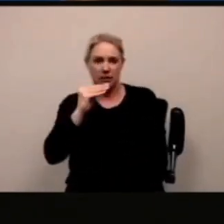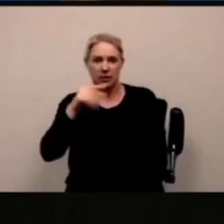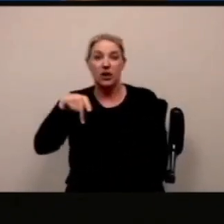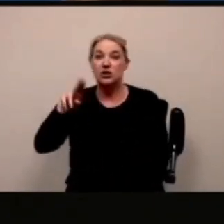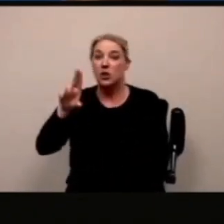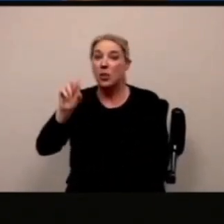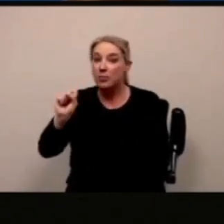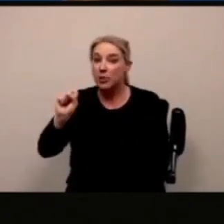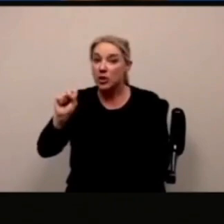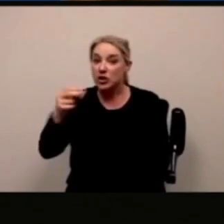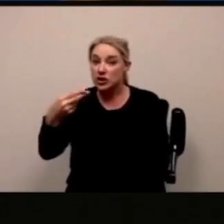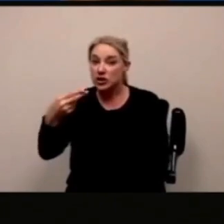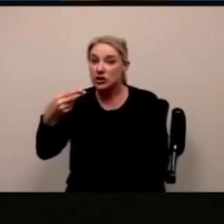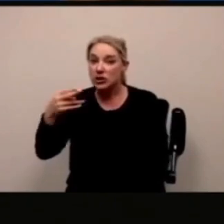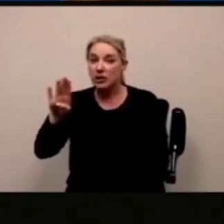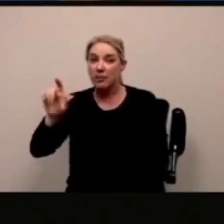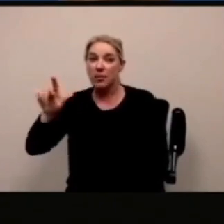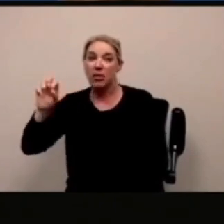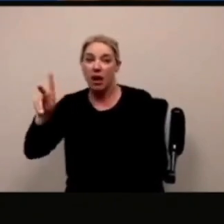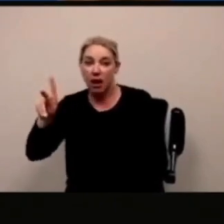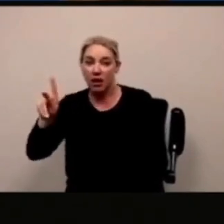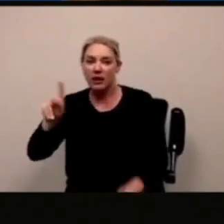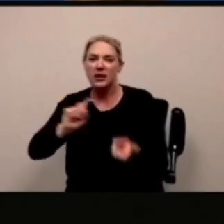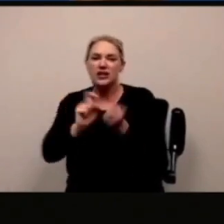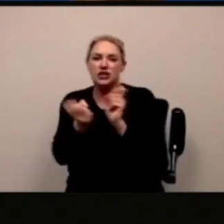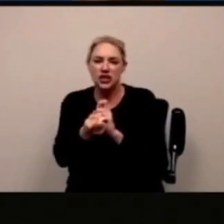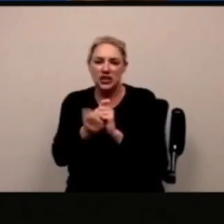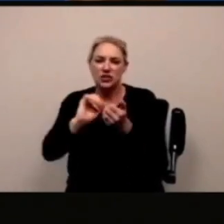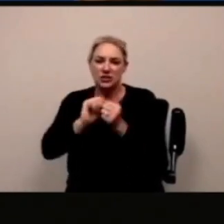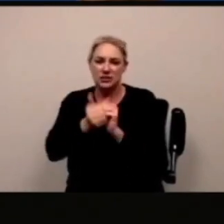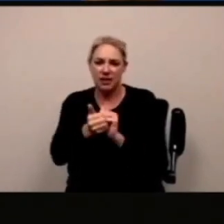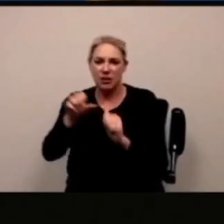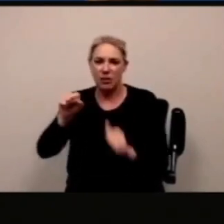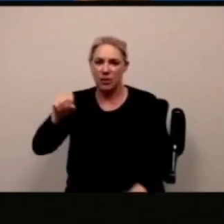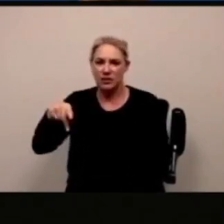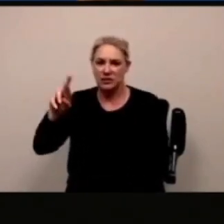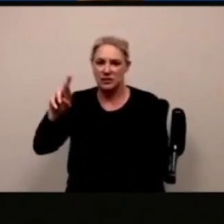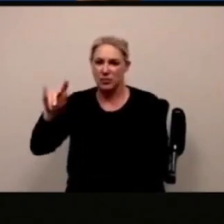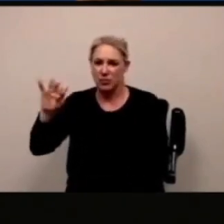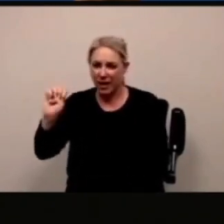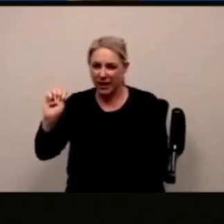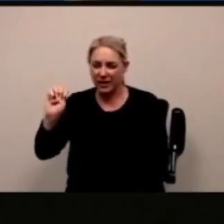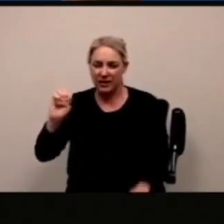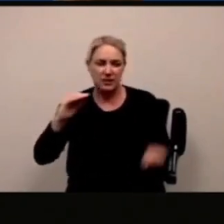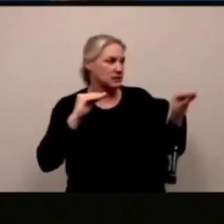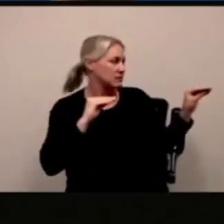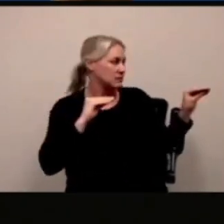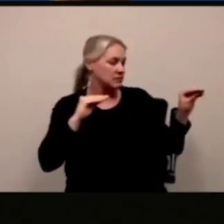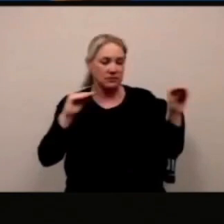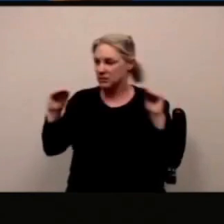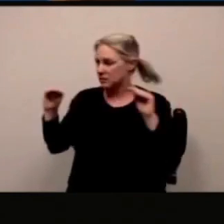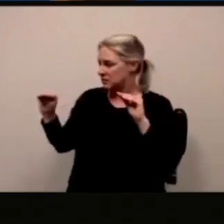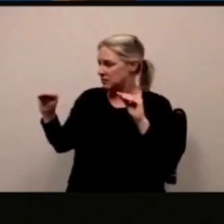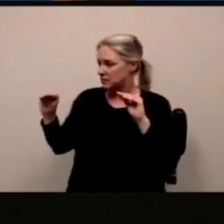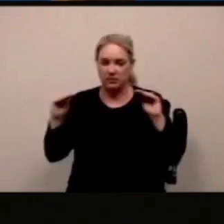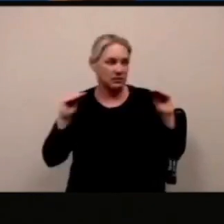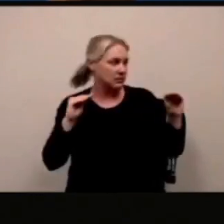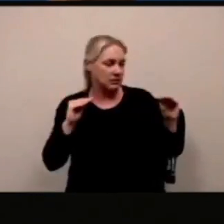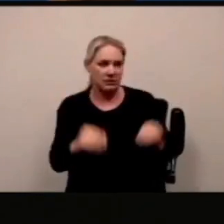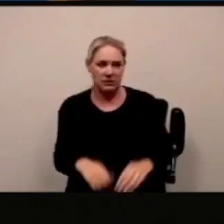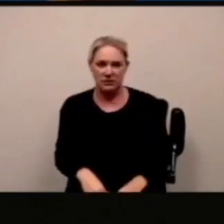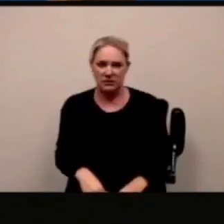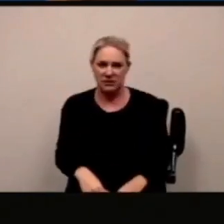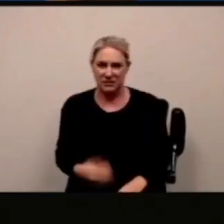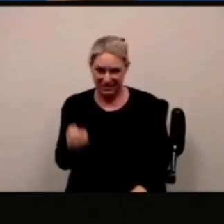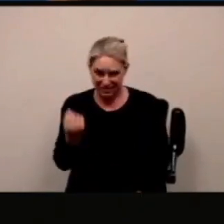を回転させたい場合別の方向にあと動きますプッシュボタンを